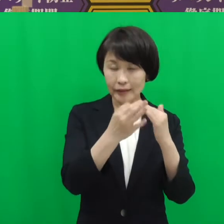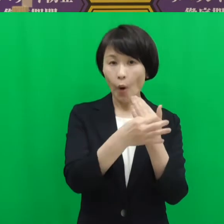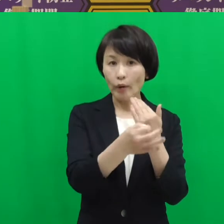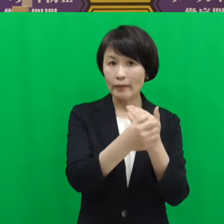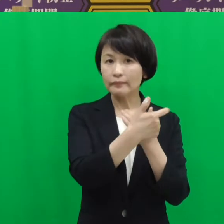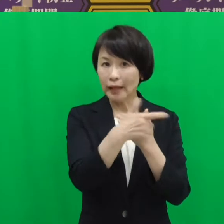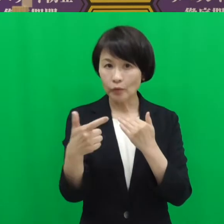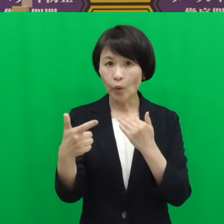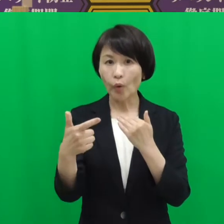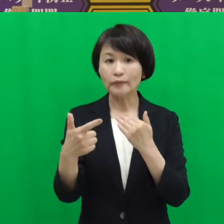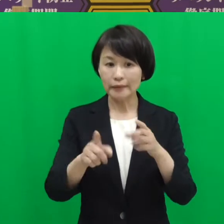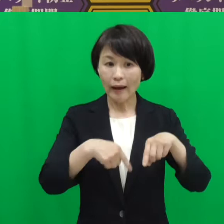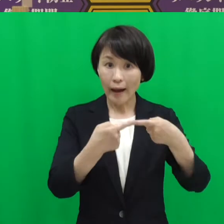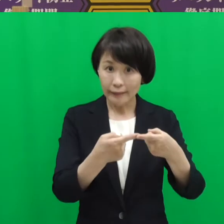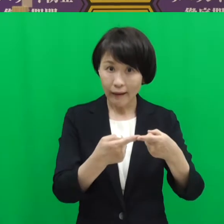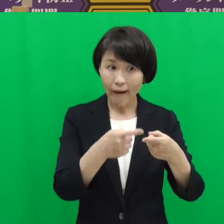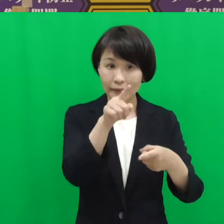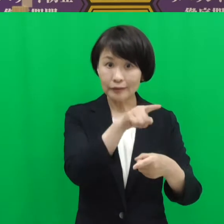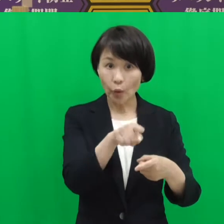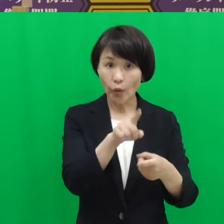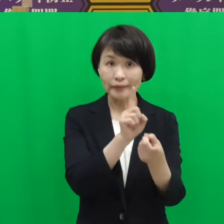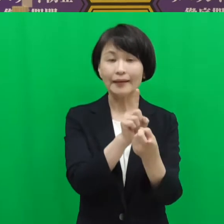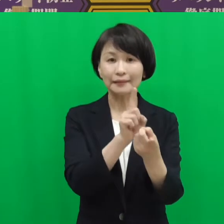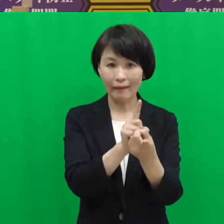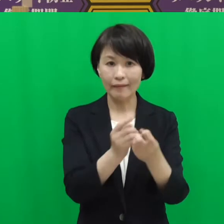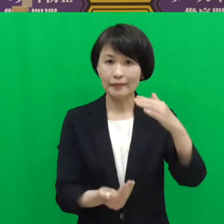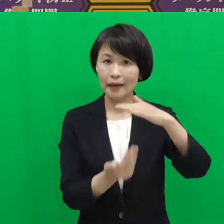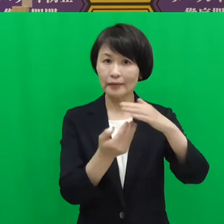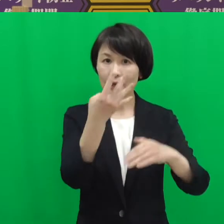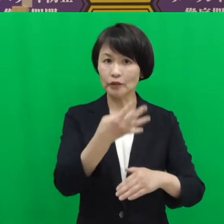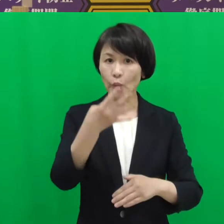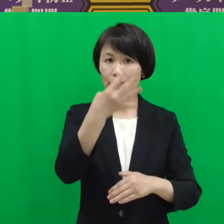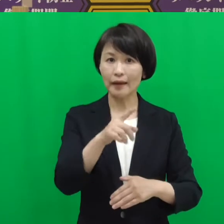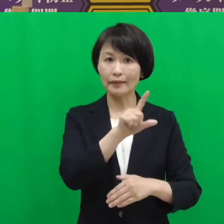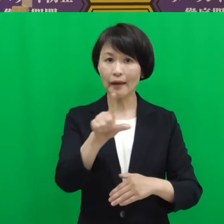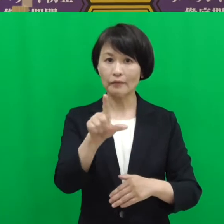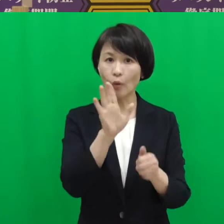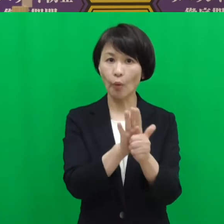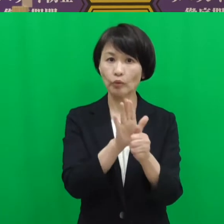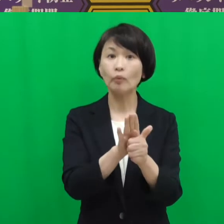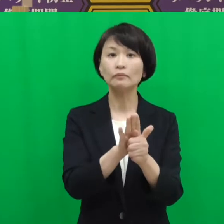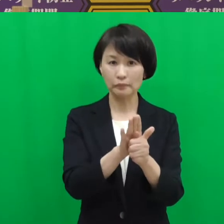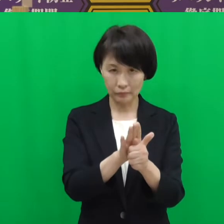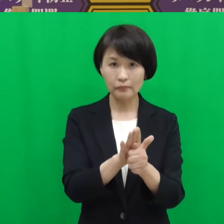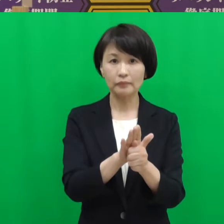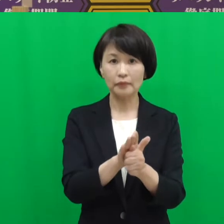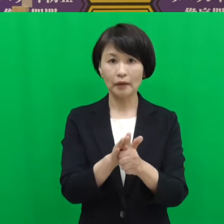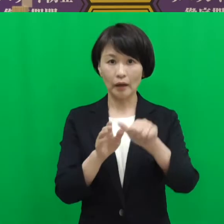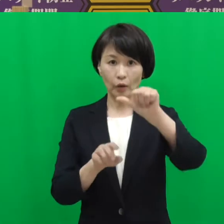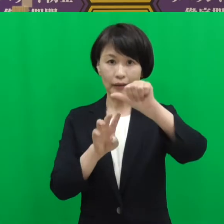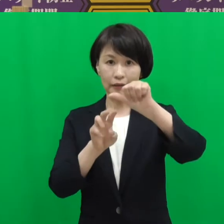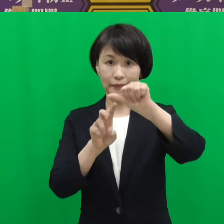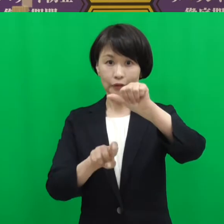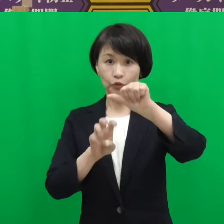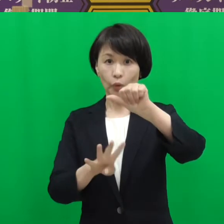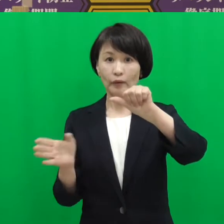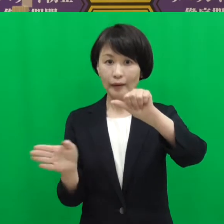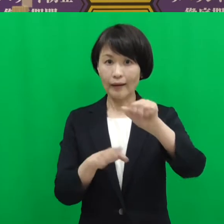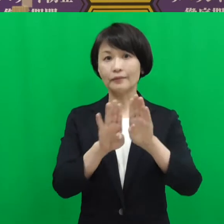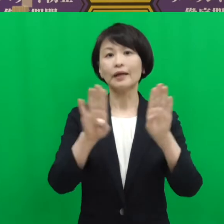世帯に対して最大4000円を交付する本補助金の申請受付を本日より開始いたします。